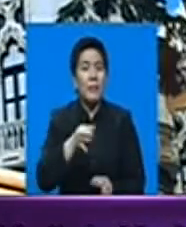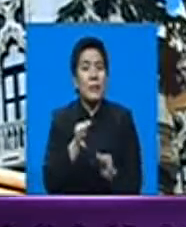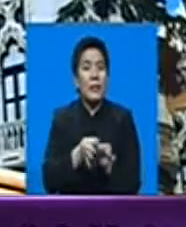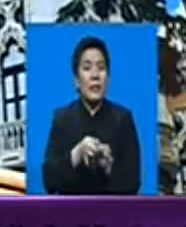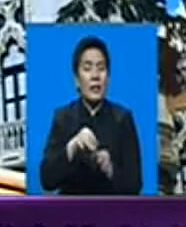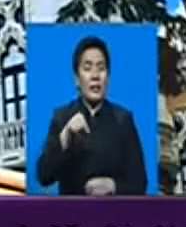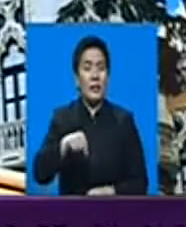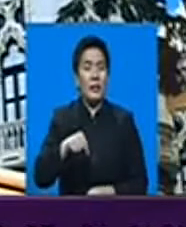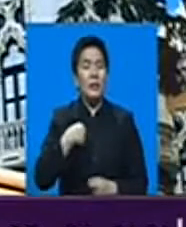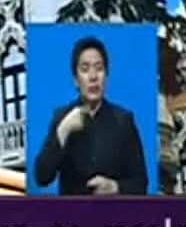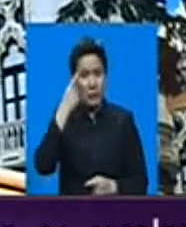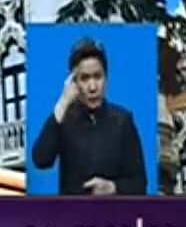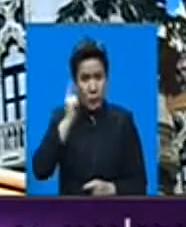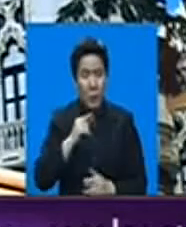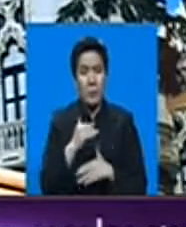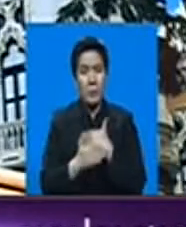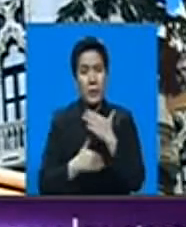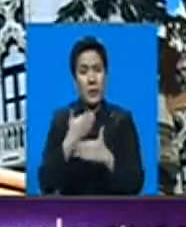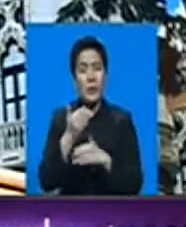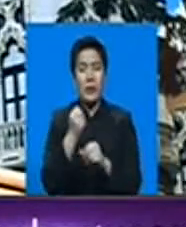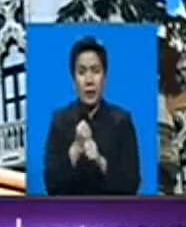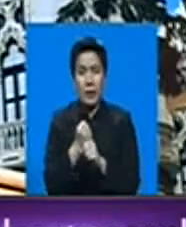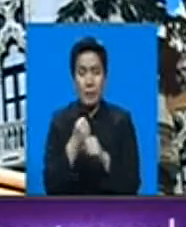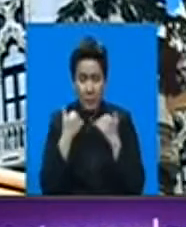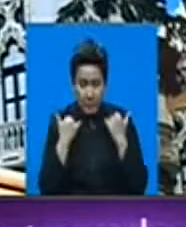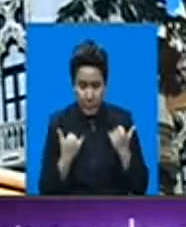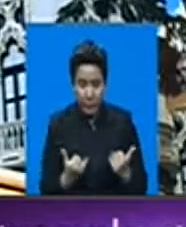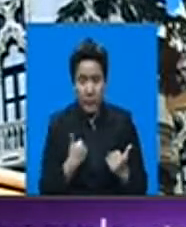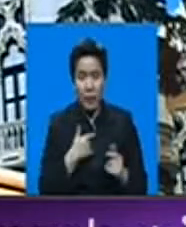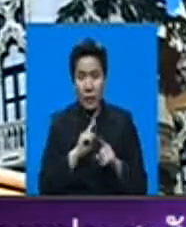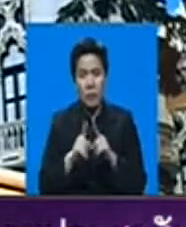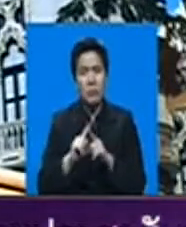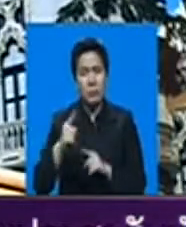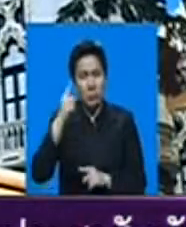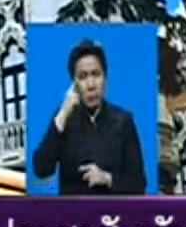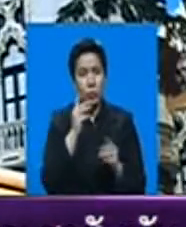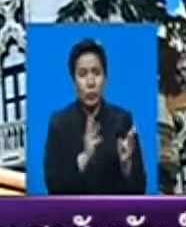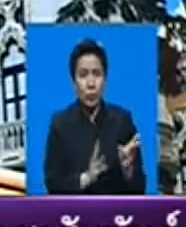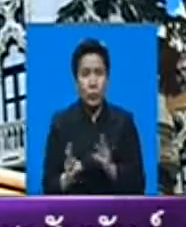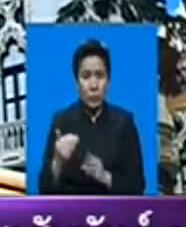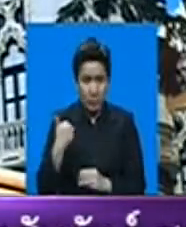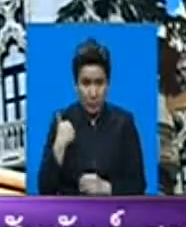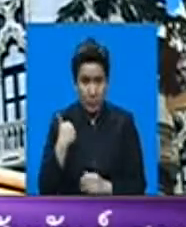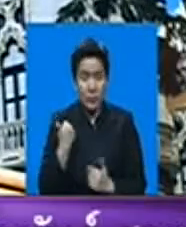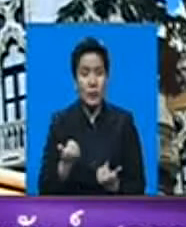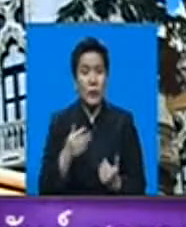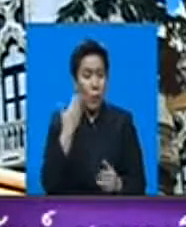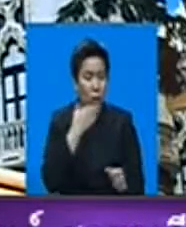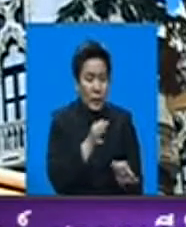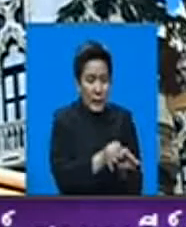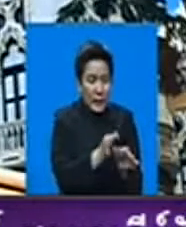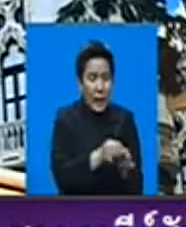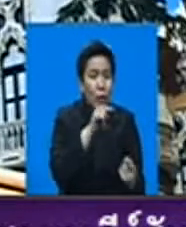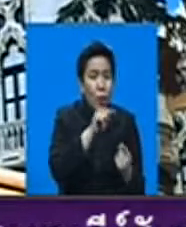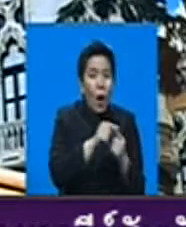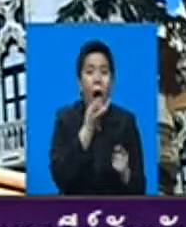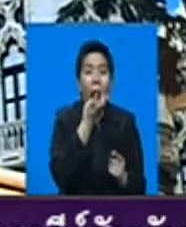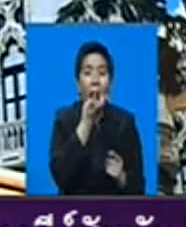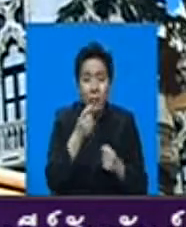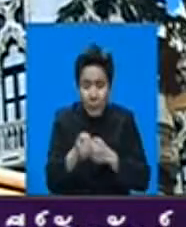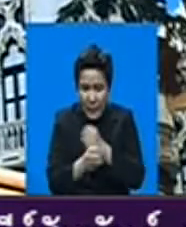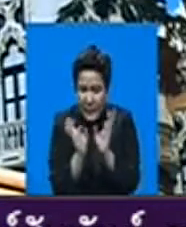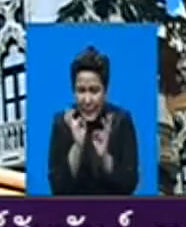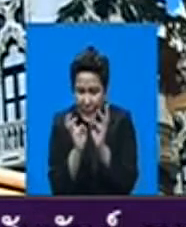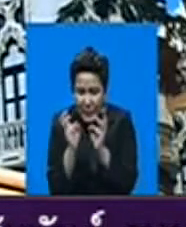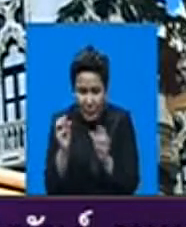ต้องอะไรพัฒนาประยุกต์ใช้ได้นะครับเพราะว่าหนูจะส่งให้ทางมาอยู่แล้วเดิมเรื่องธนาคารข้าววันนี้มีความจำเป็นข้าว